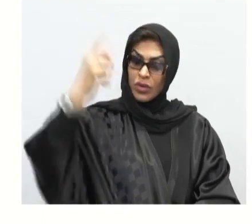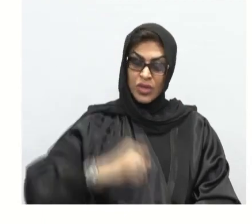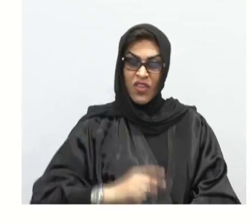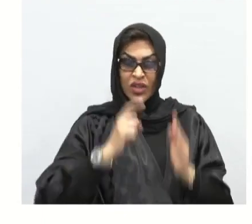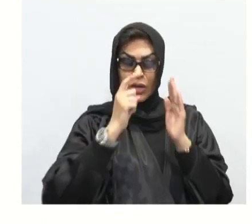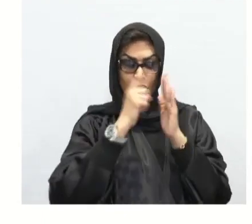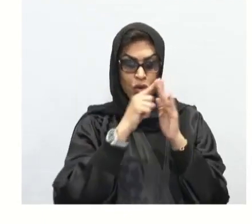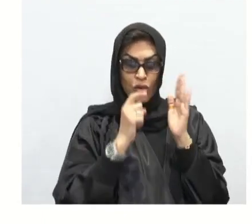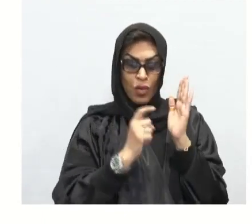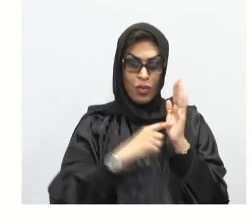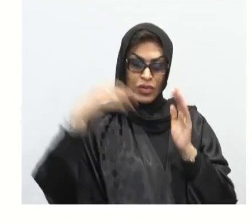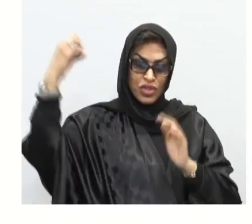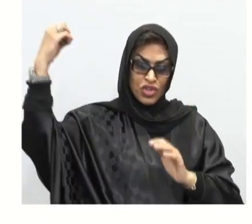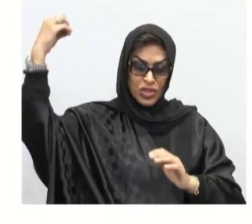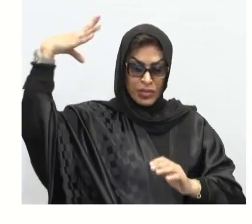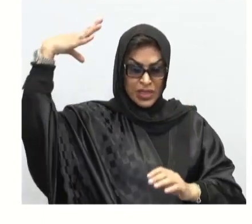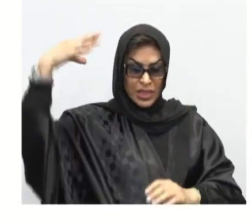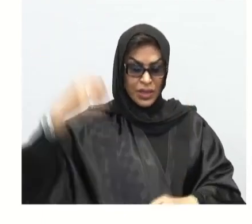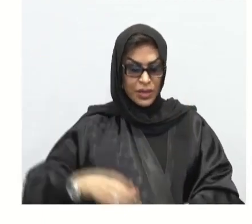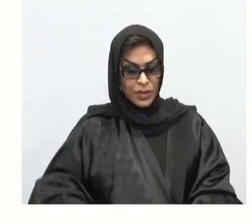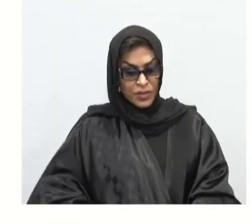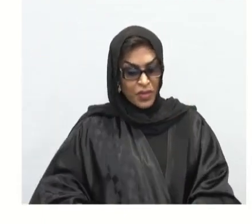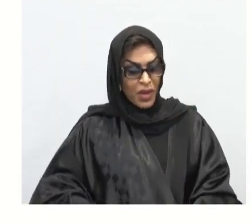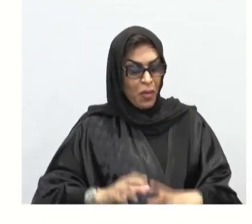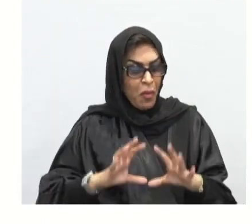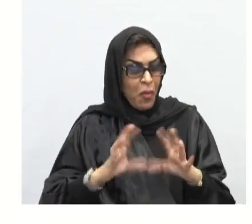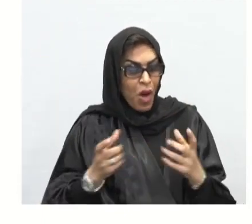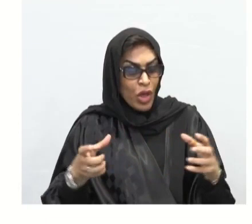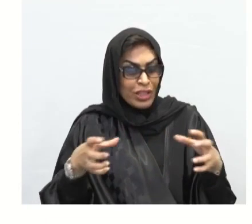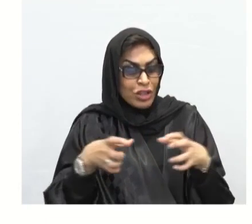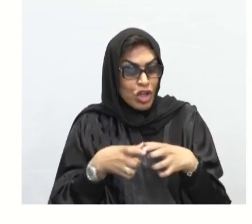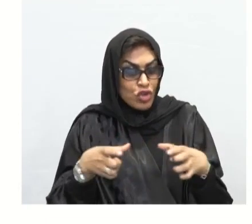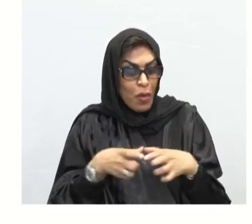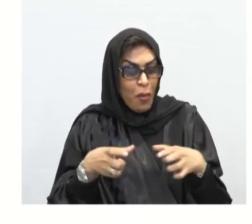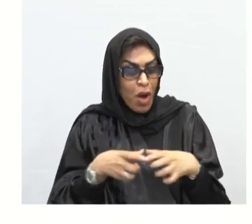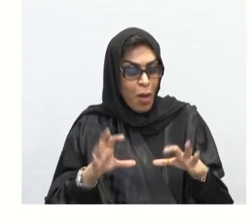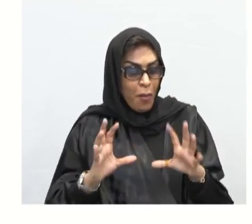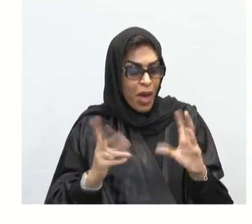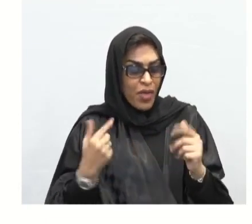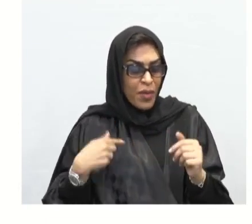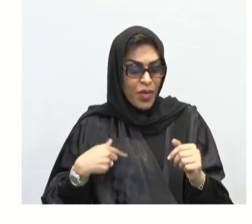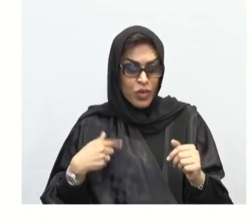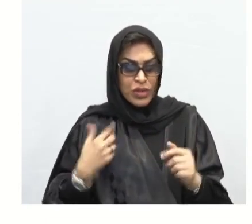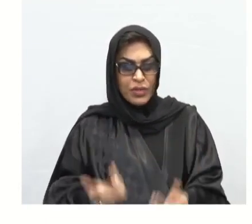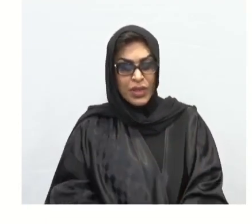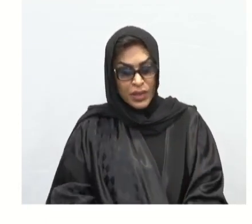نراها في نظامنا الشمسي ما هو التجمع لهذه النجوم او ماذا نسميه